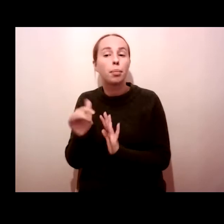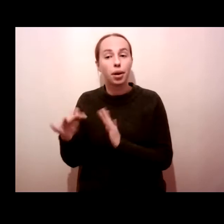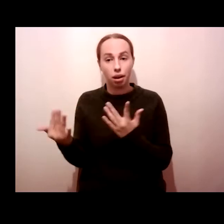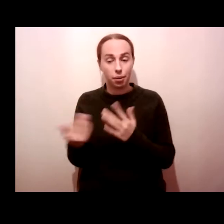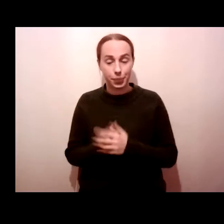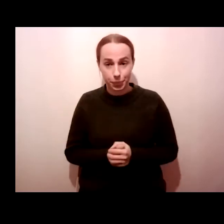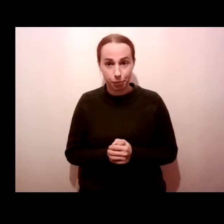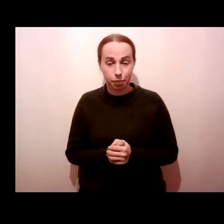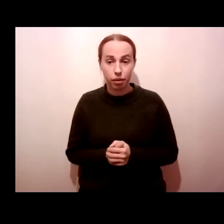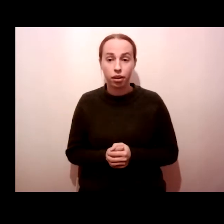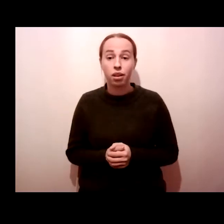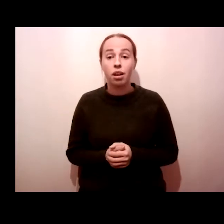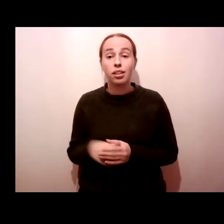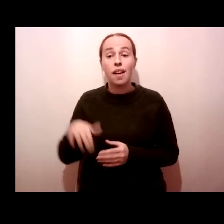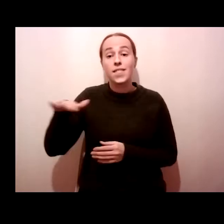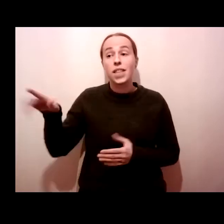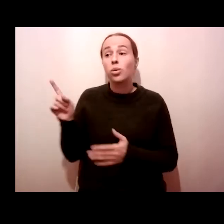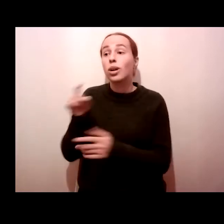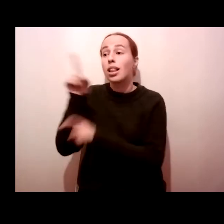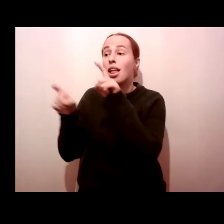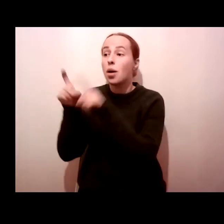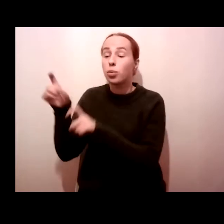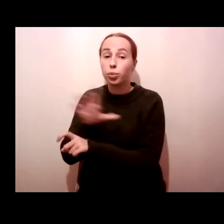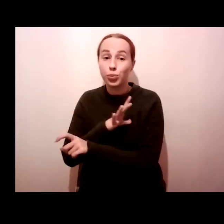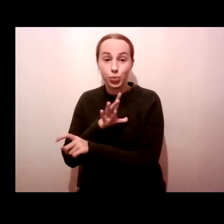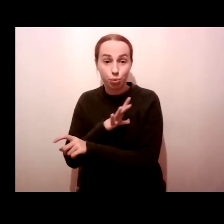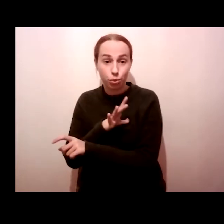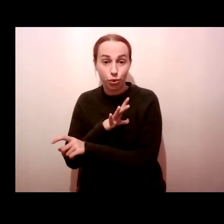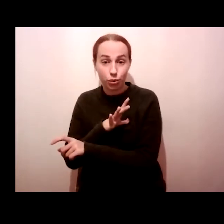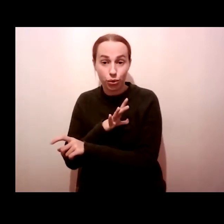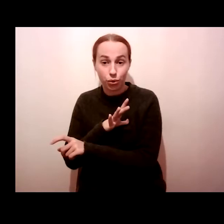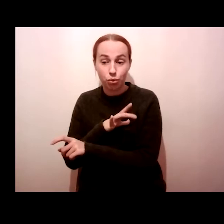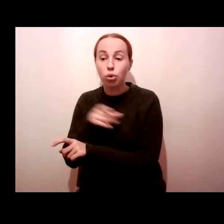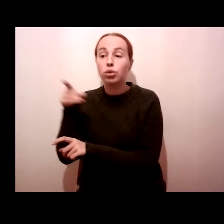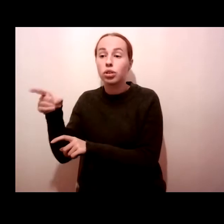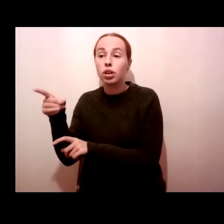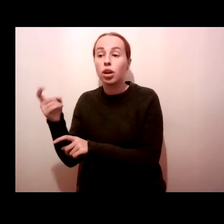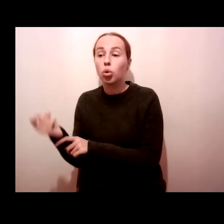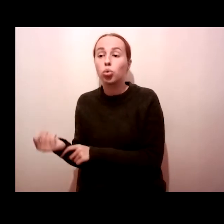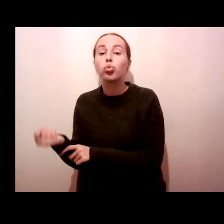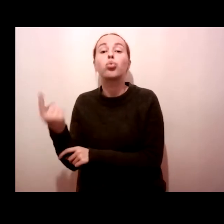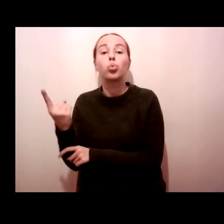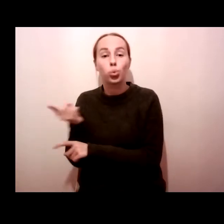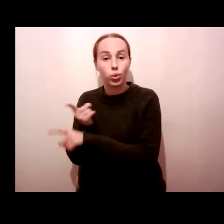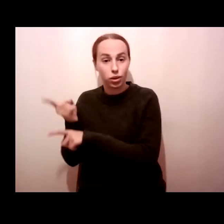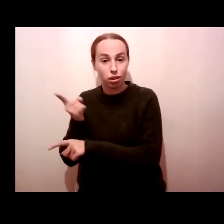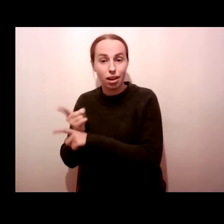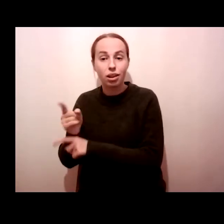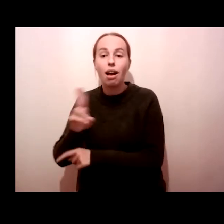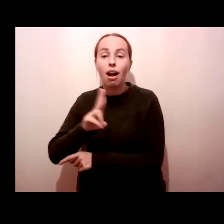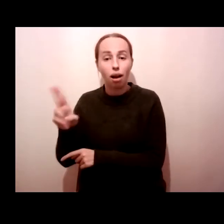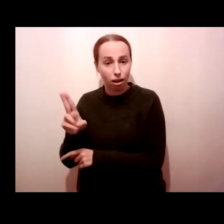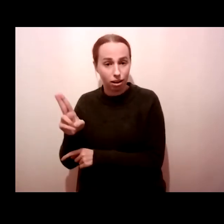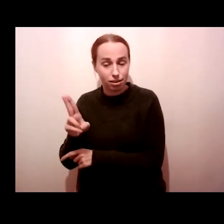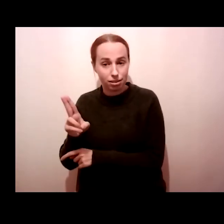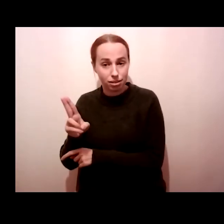mes klausėme moksleivių, iš kur jie sulaukia patyčių ir iš kur